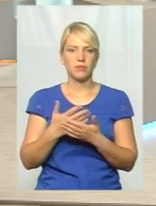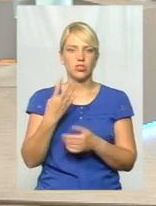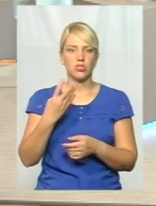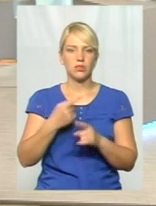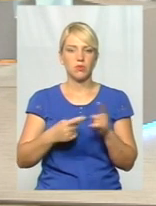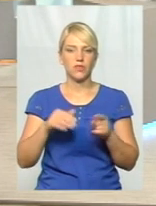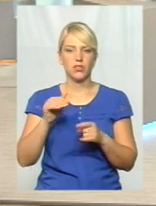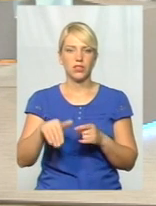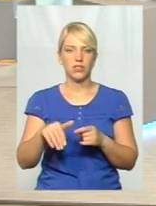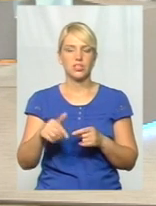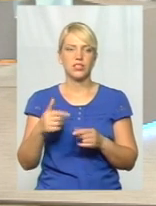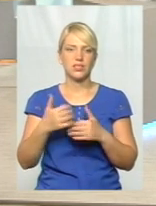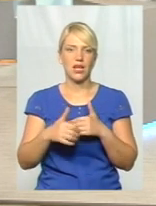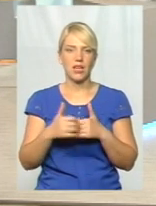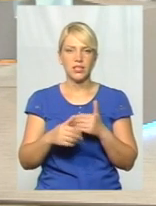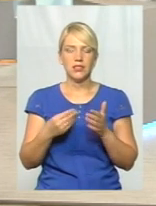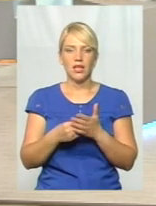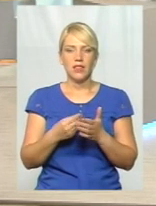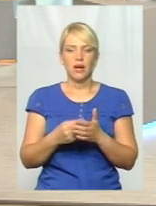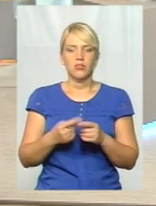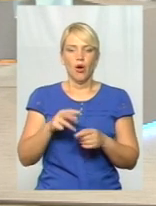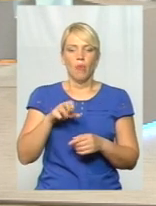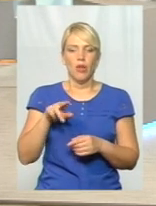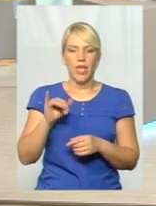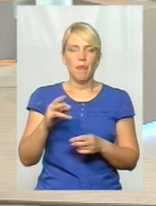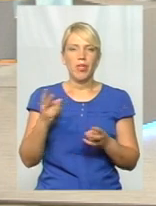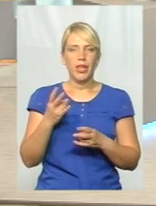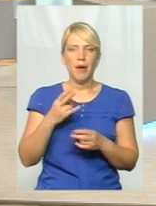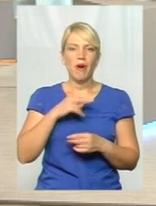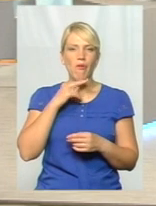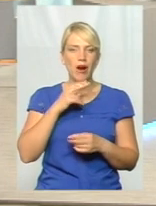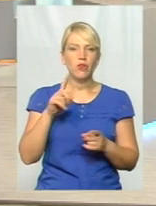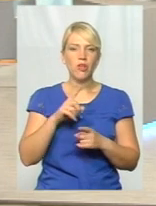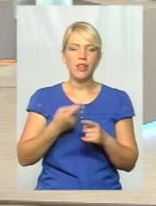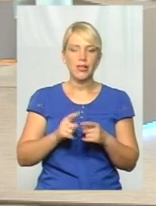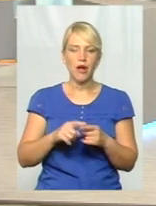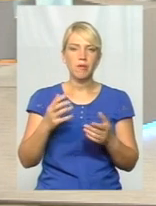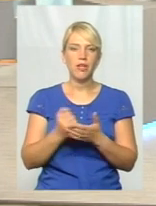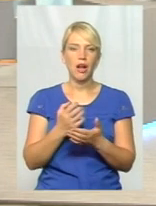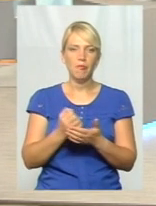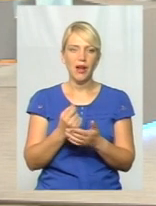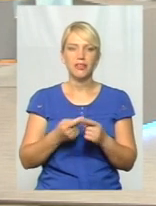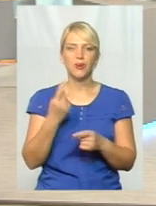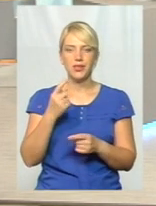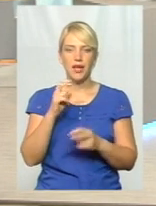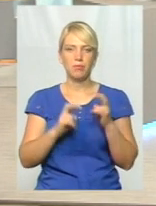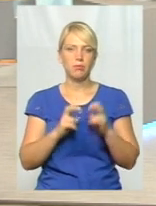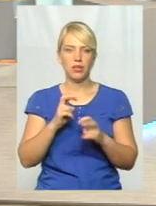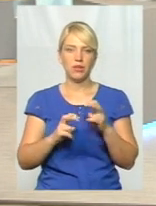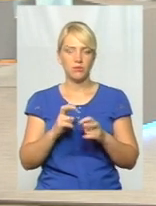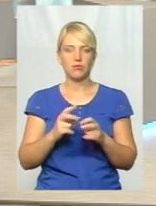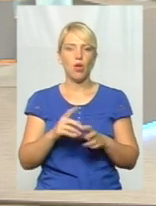можна назвати середня ціна цього модему, але треба акцентувати увагу, що у нас на цьому сьогодні заробляє фактично одне підприємство